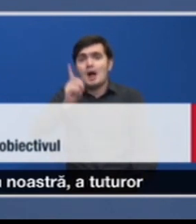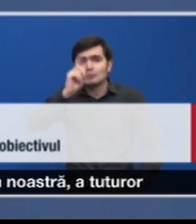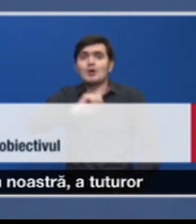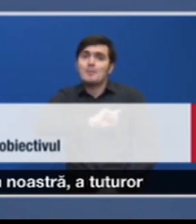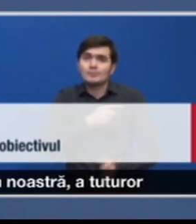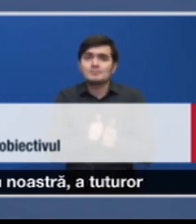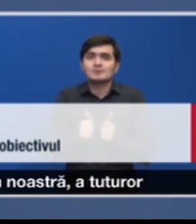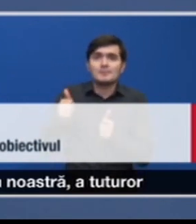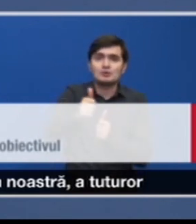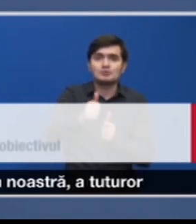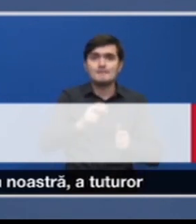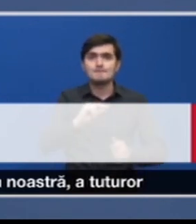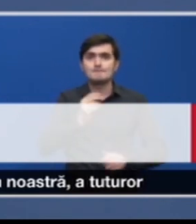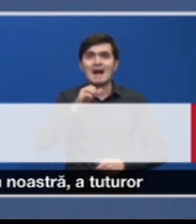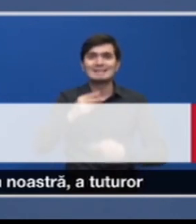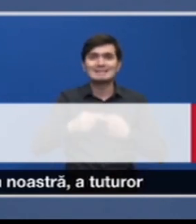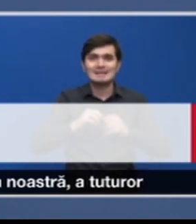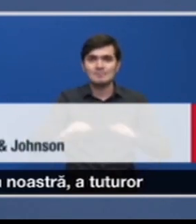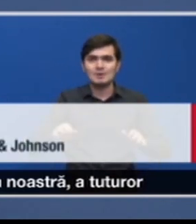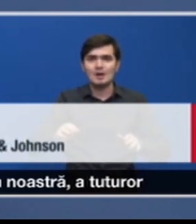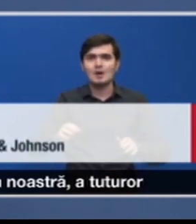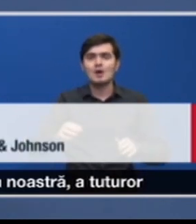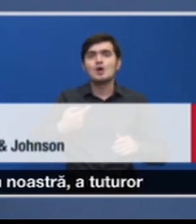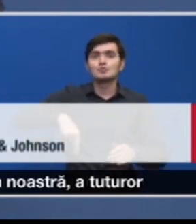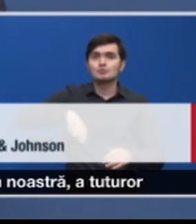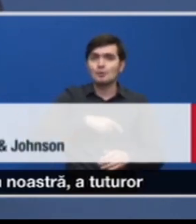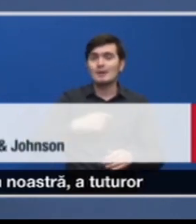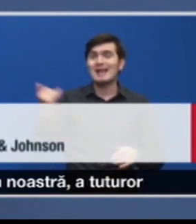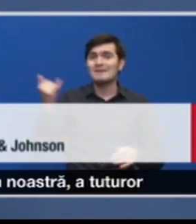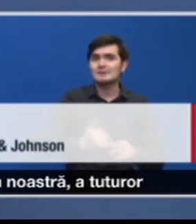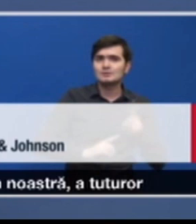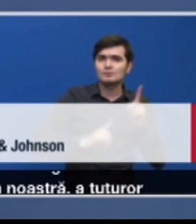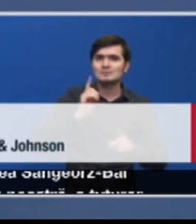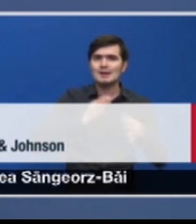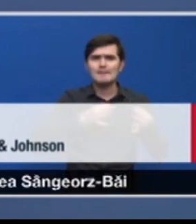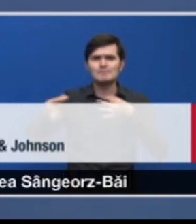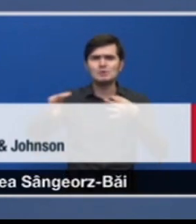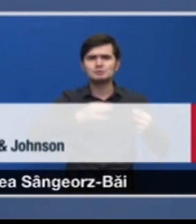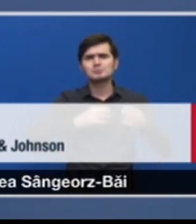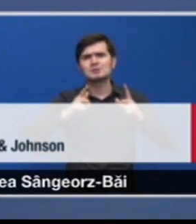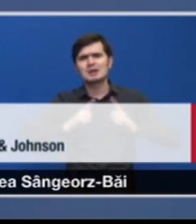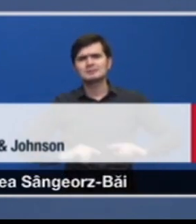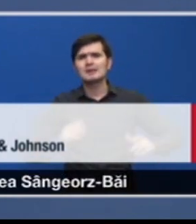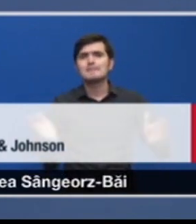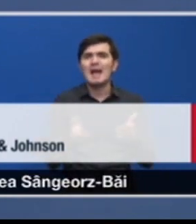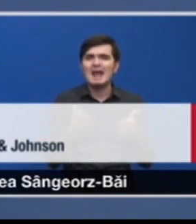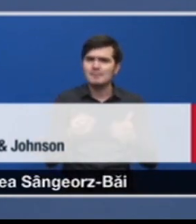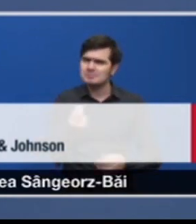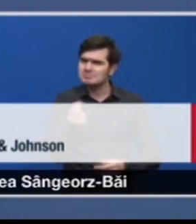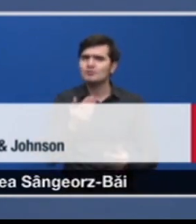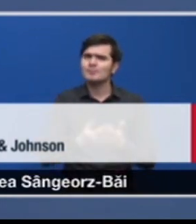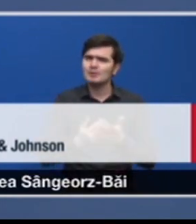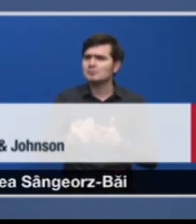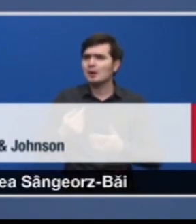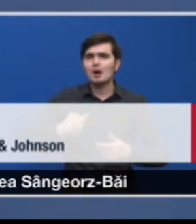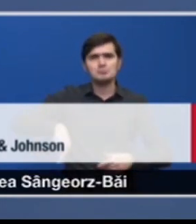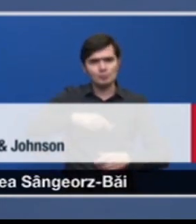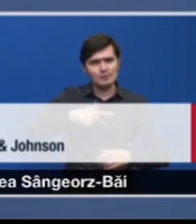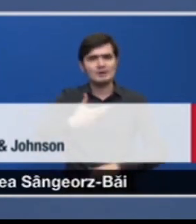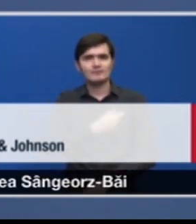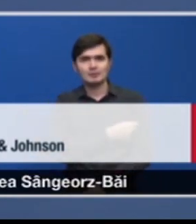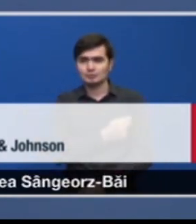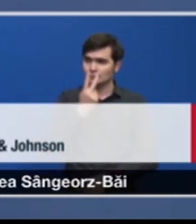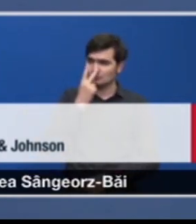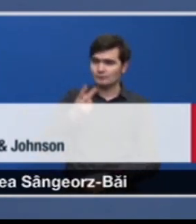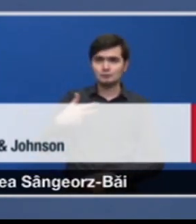vaccinare. Faptul că am venit cu câteva măsuri mai rapid a fost tocmai pentru că ne-am vaccinat și am văzut că